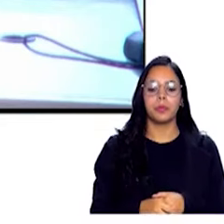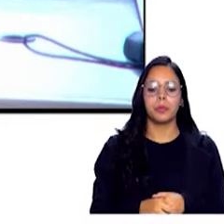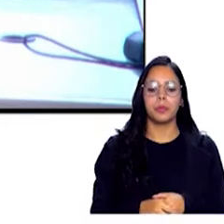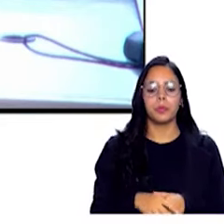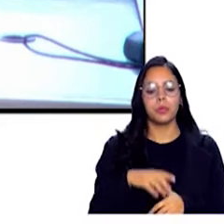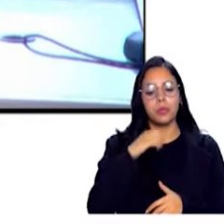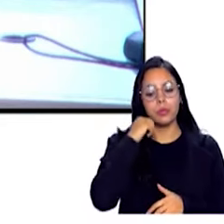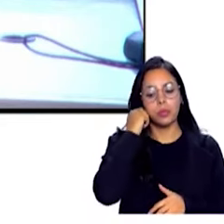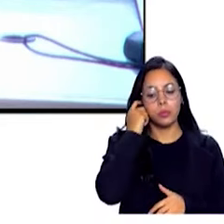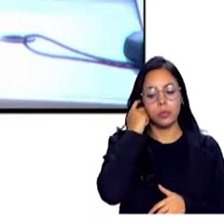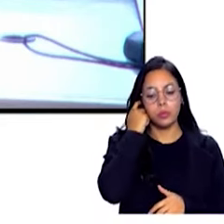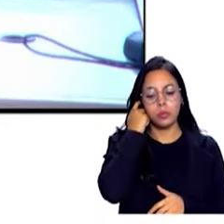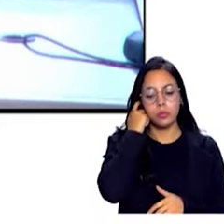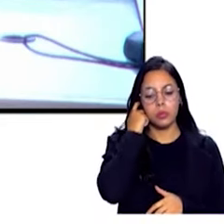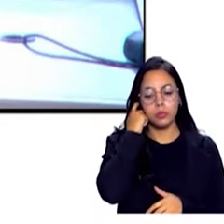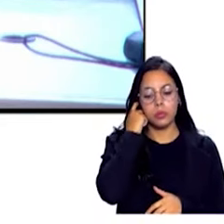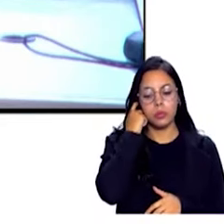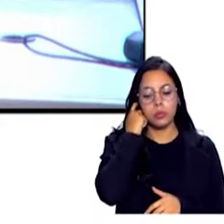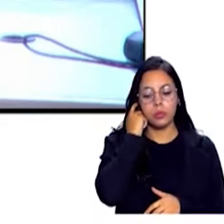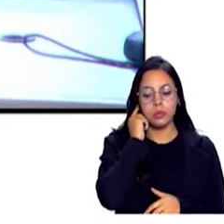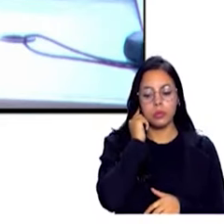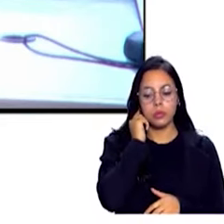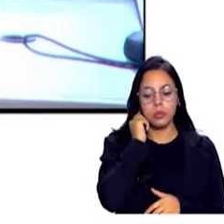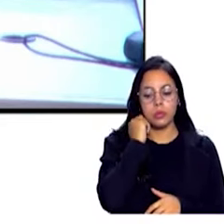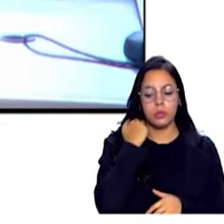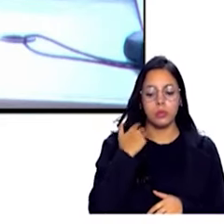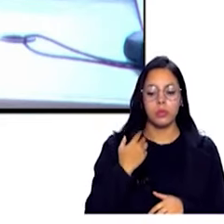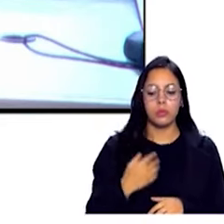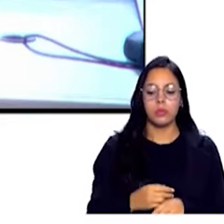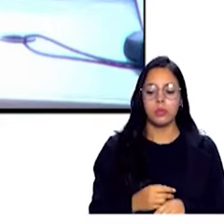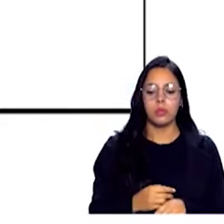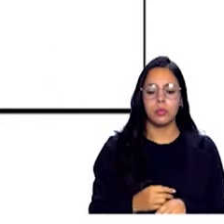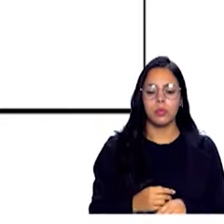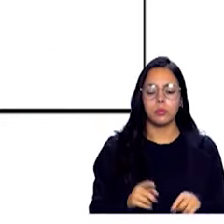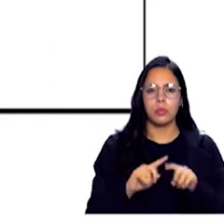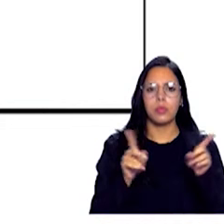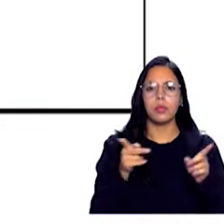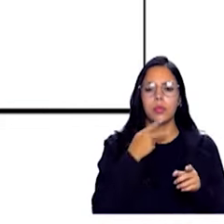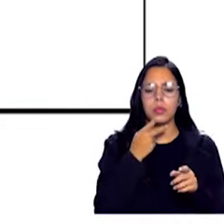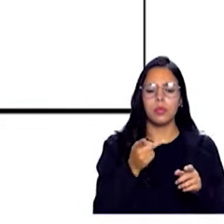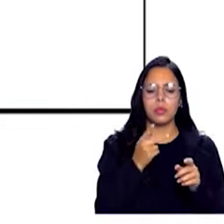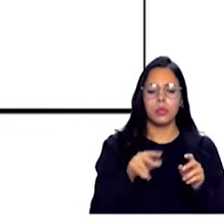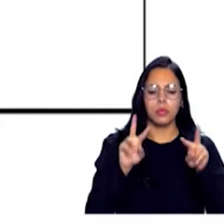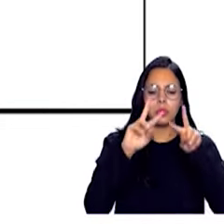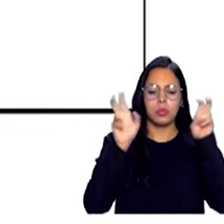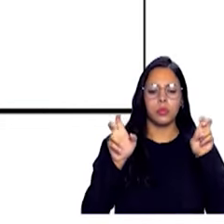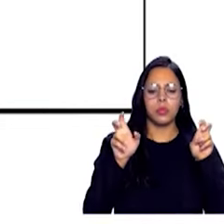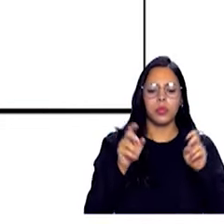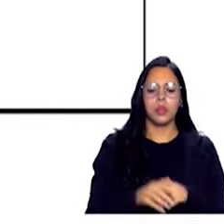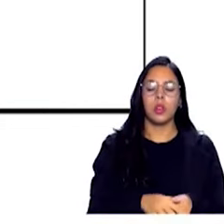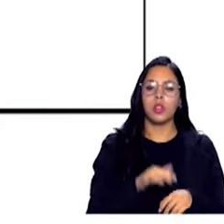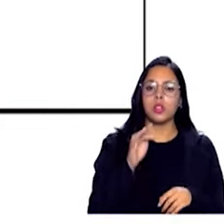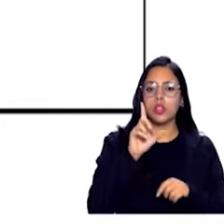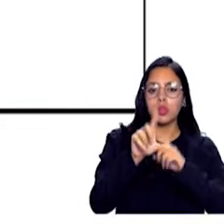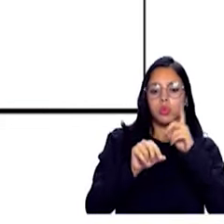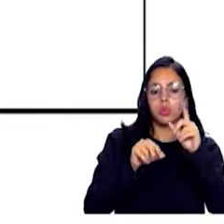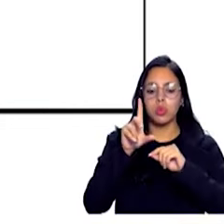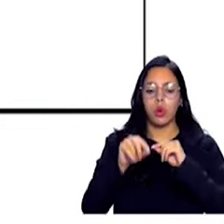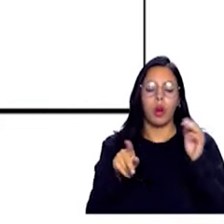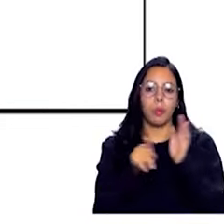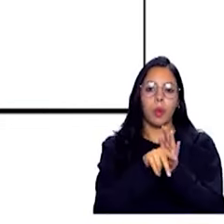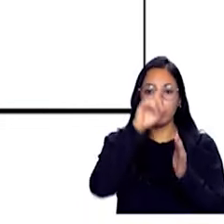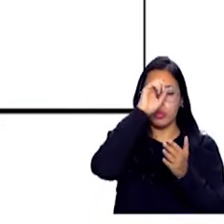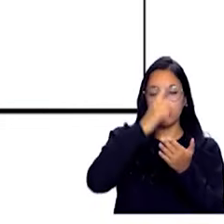est Pour ce qui est Du filtre des pourvoi à la cour de cassation là également Il convient de préciser parce que tout